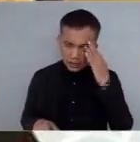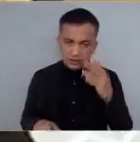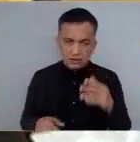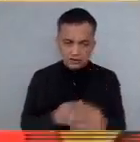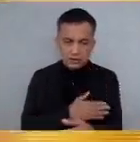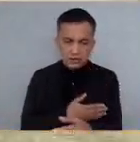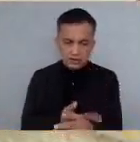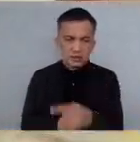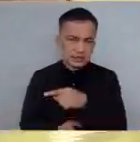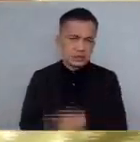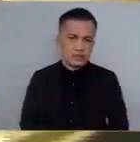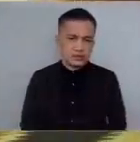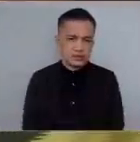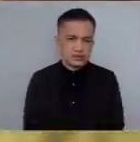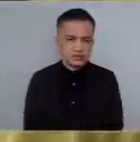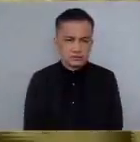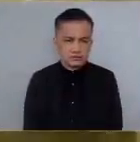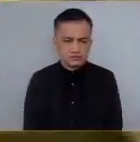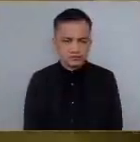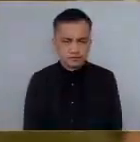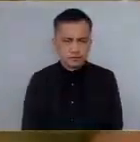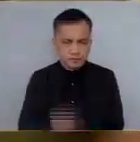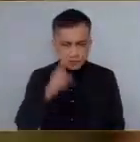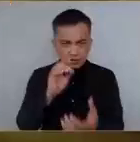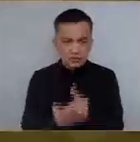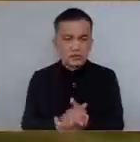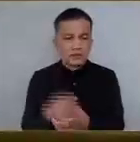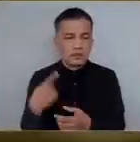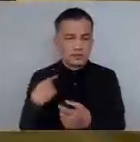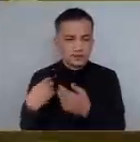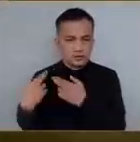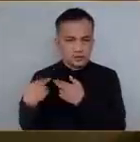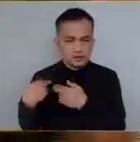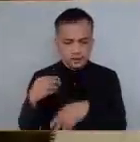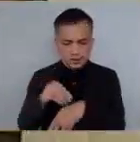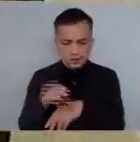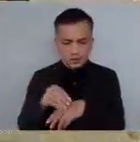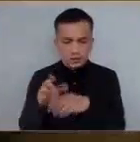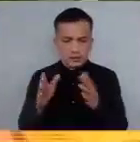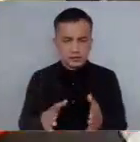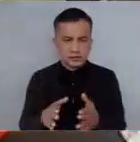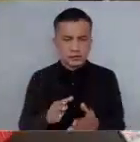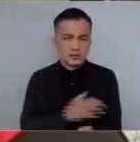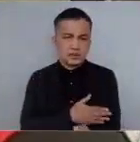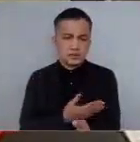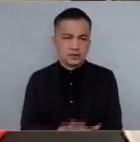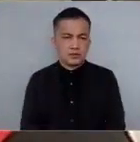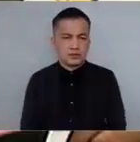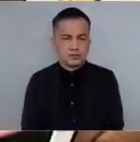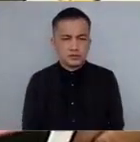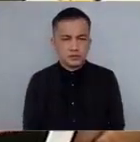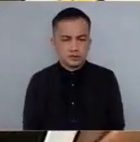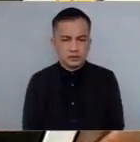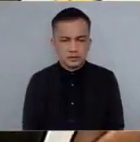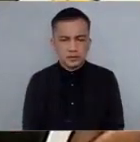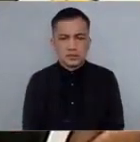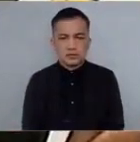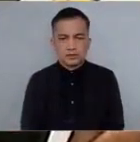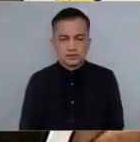eh. Naniniwala din siya may pananagutan ang adviser ng kanyang anak. Bawat sumbong ng magulang,